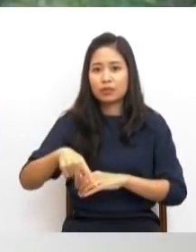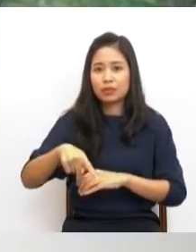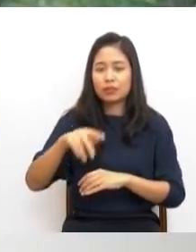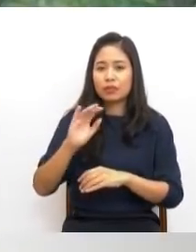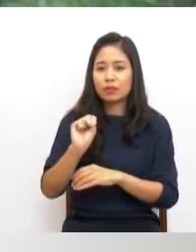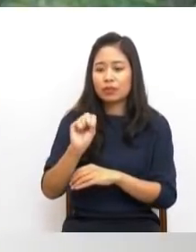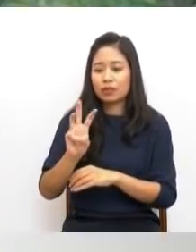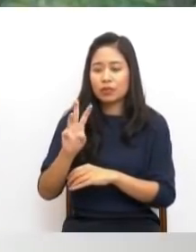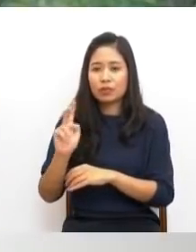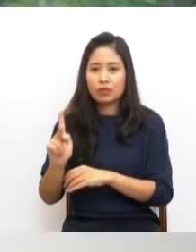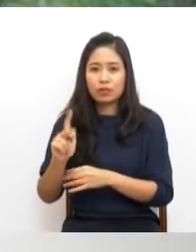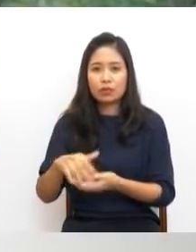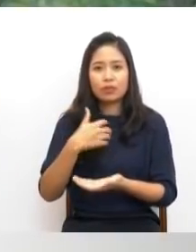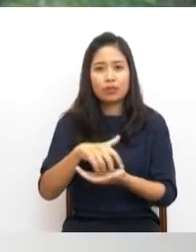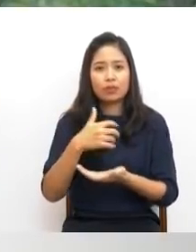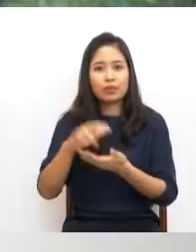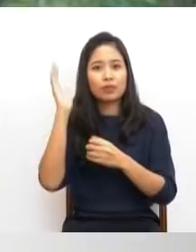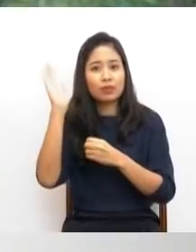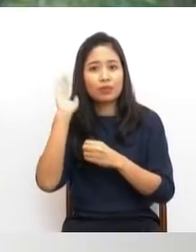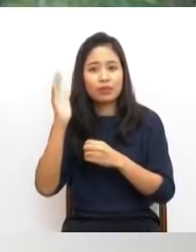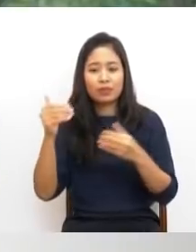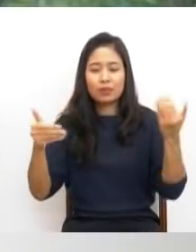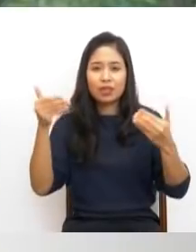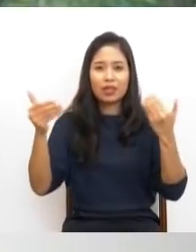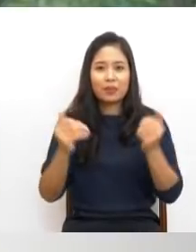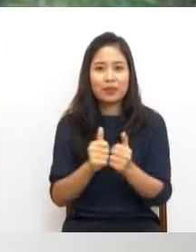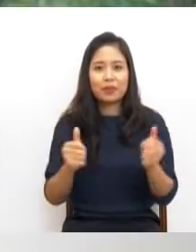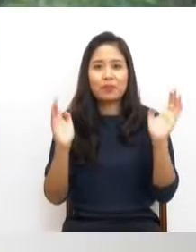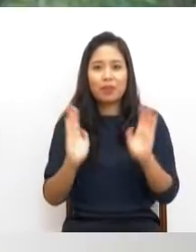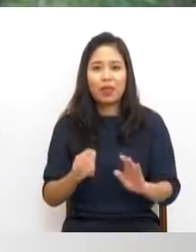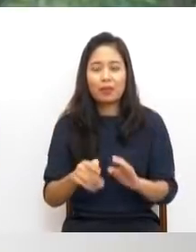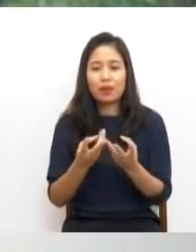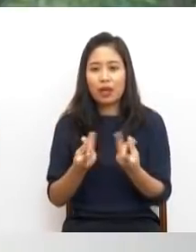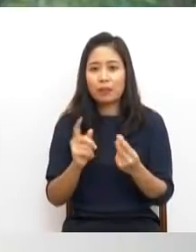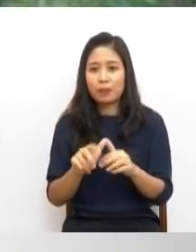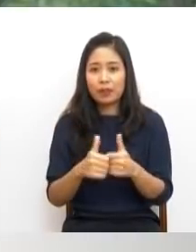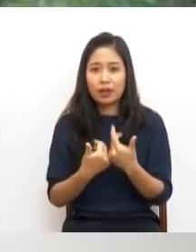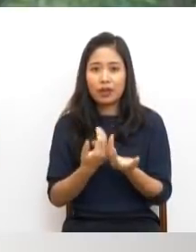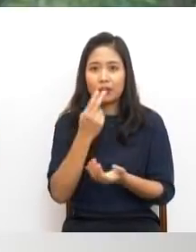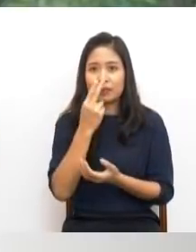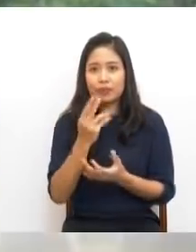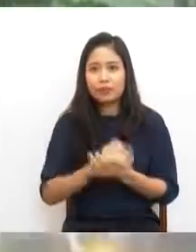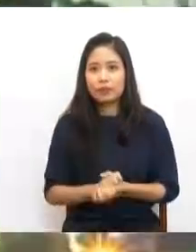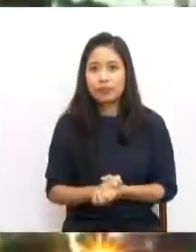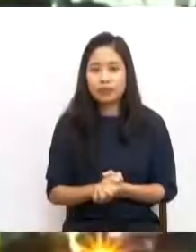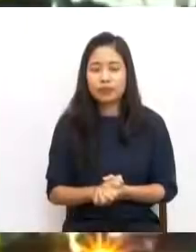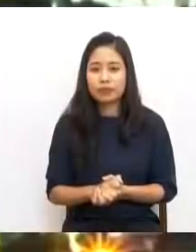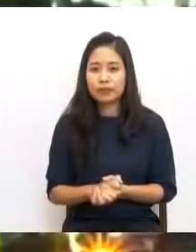การศึกษาจะมาร่วมสนทนาการกับกิจกรรมดีๆแบบนี้ที่เกิดขึ้นรายละเอียดจะเป็นอย่างไรนั้นขอเชิญรับชมค่ะ